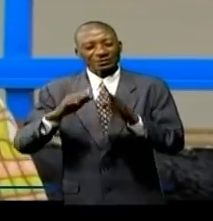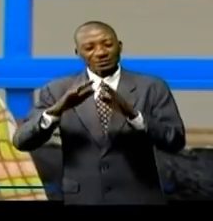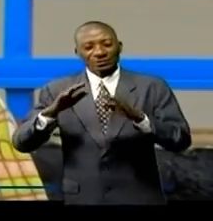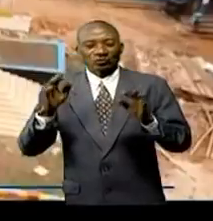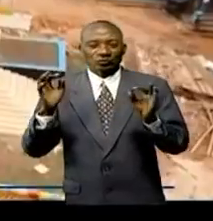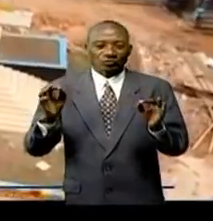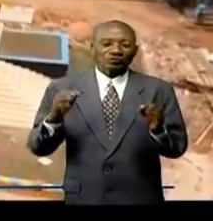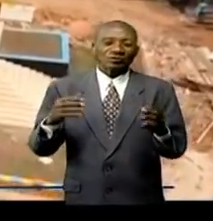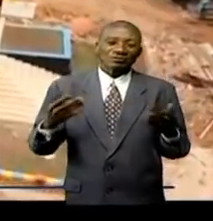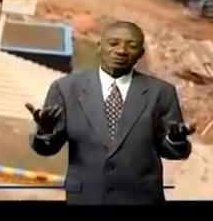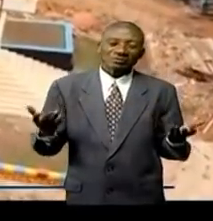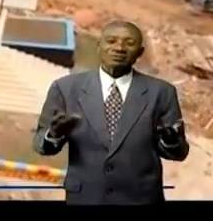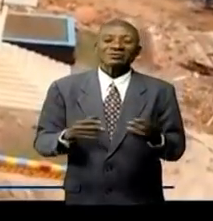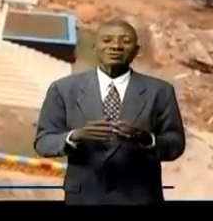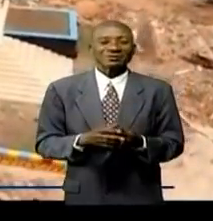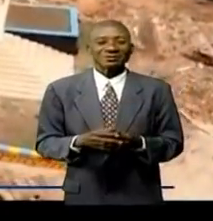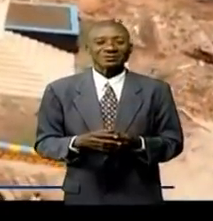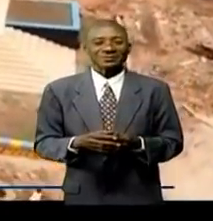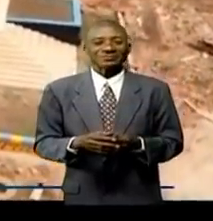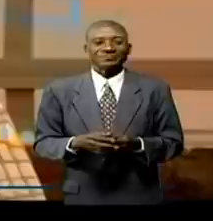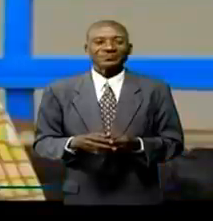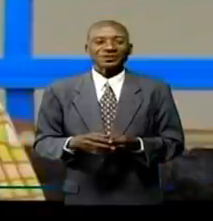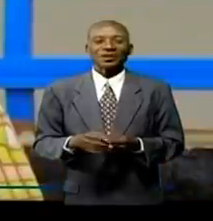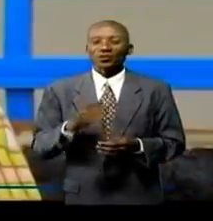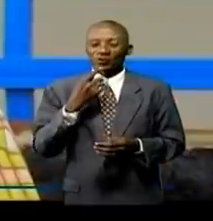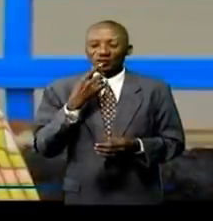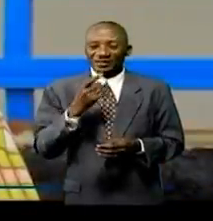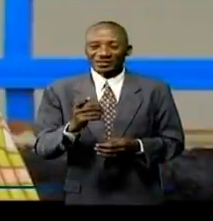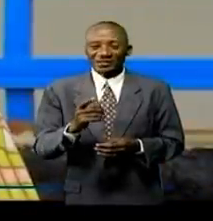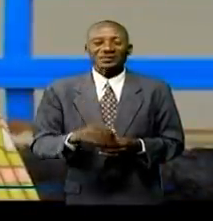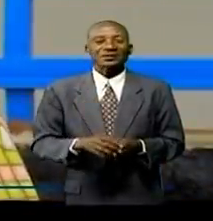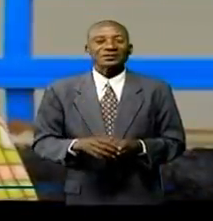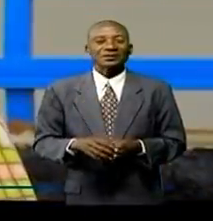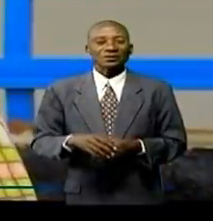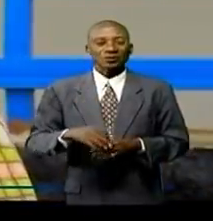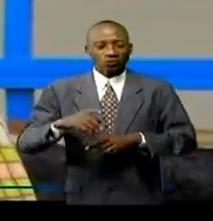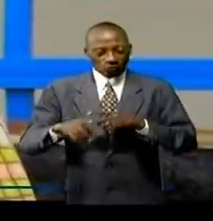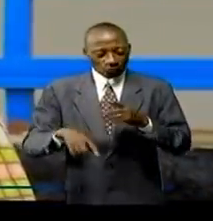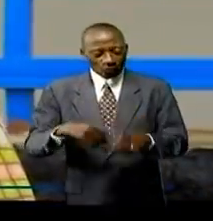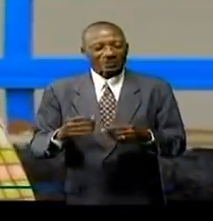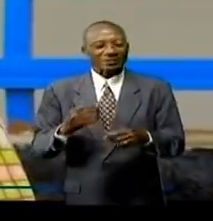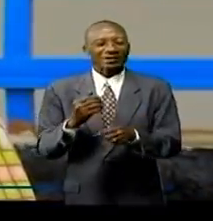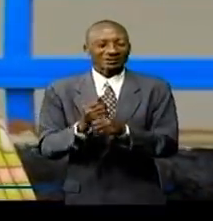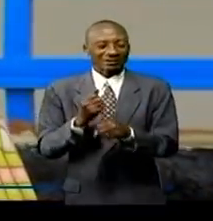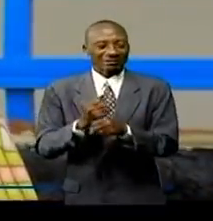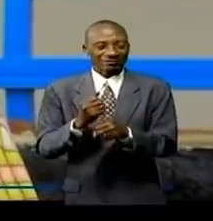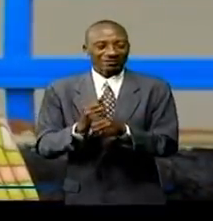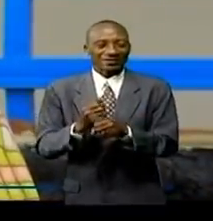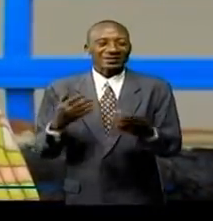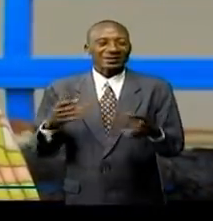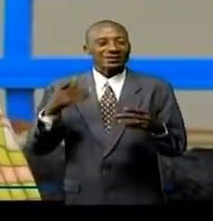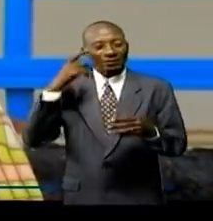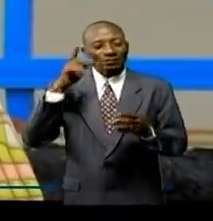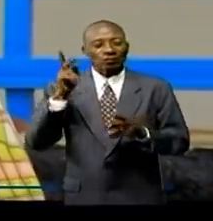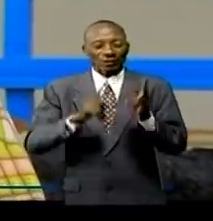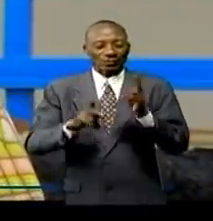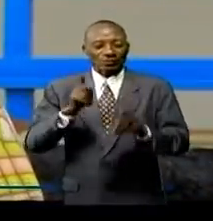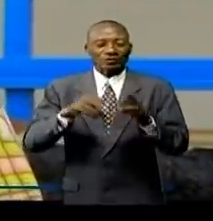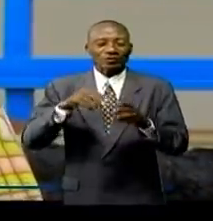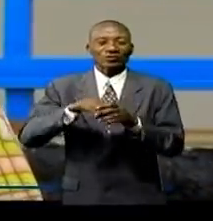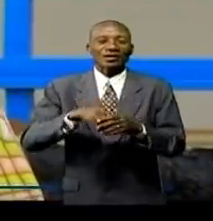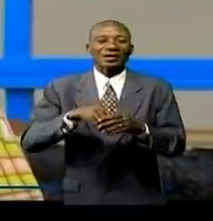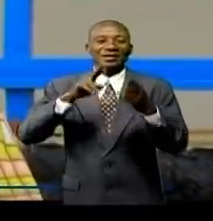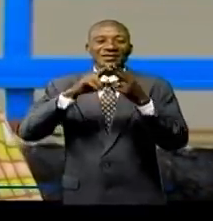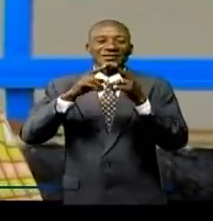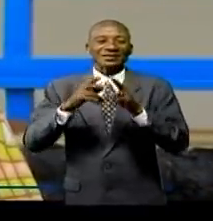La tribune est déjà là. On a pris des commentaires à faire. Ça, vraiment, c'était 6 heures de joie pour la population de Komanda et de la